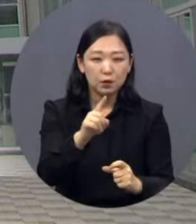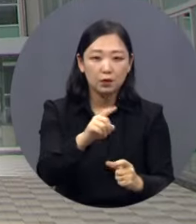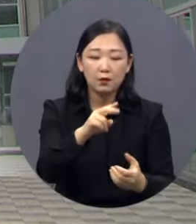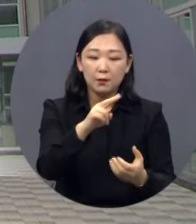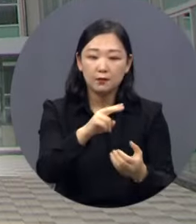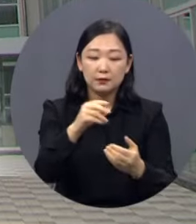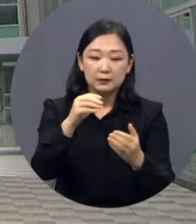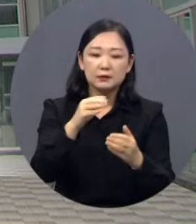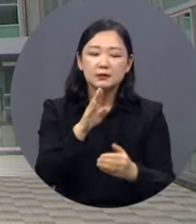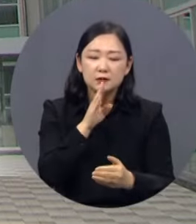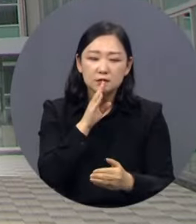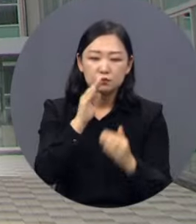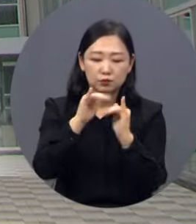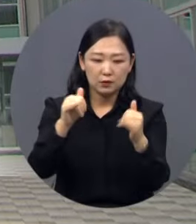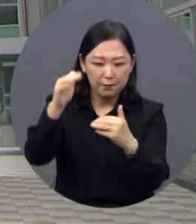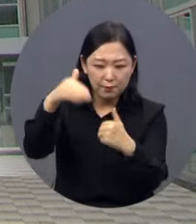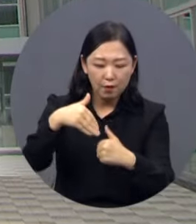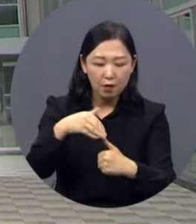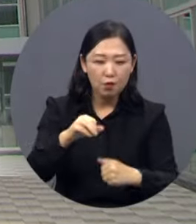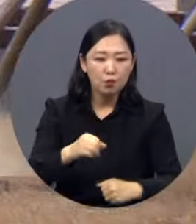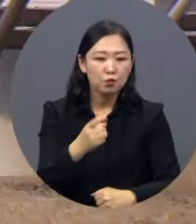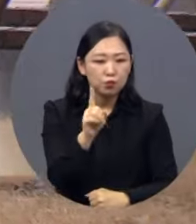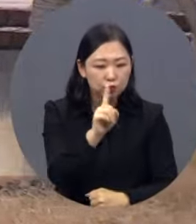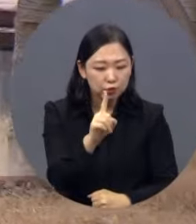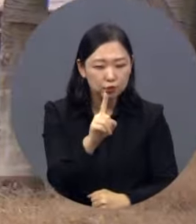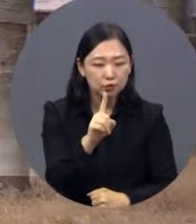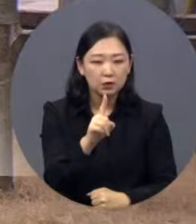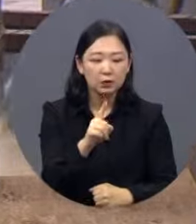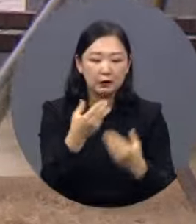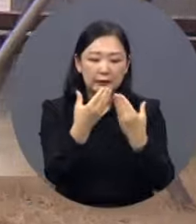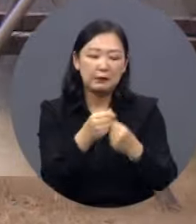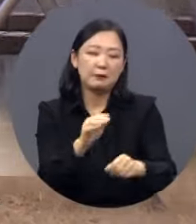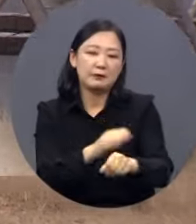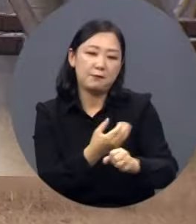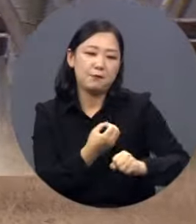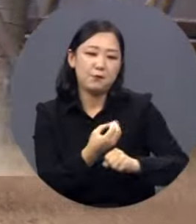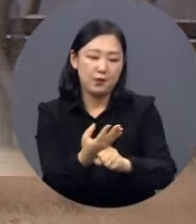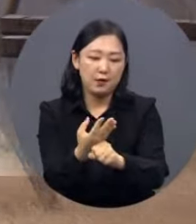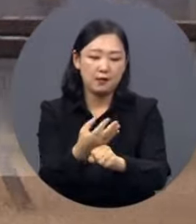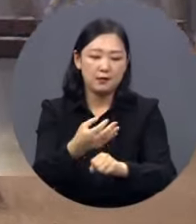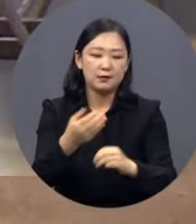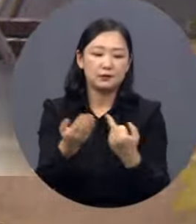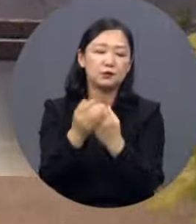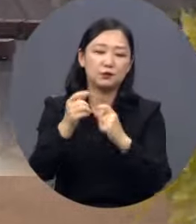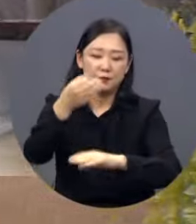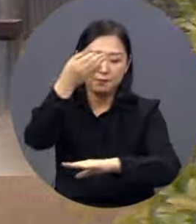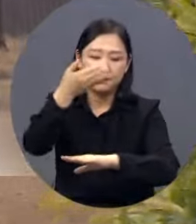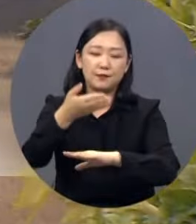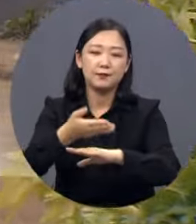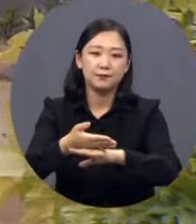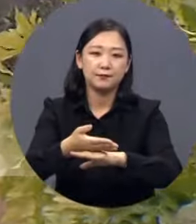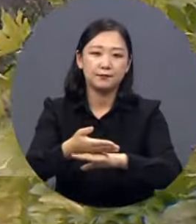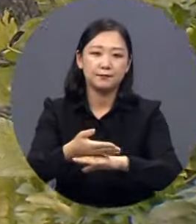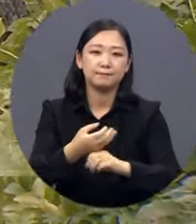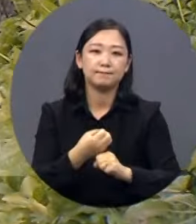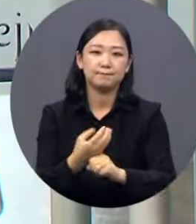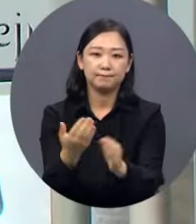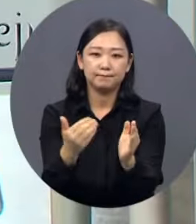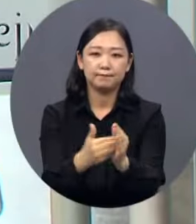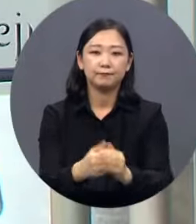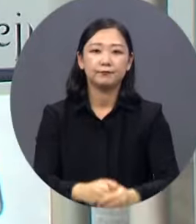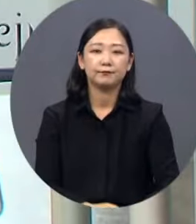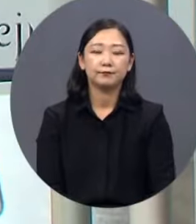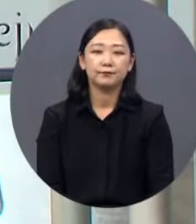실무자를 불러 발언 경의를 물었고 실무자는 내용이 잘못 전달됐다면 제주도에 사과한 것으로 전해졌습니다